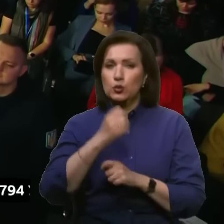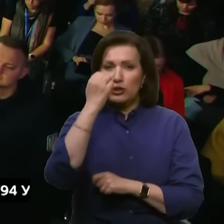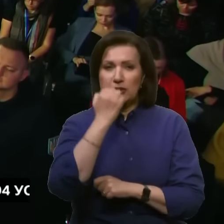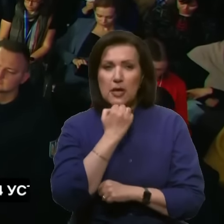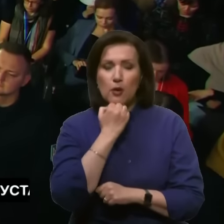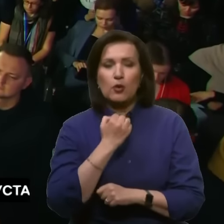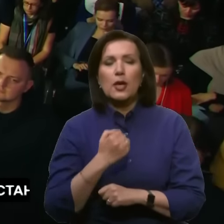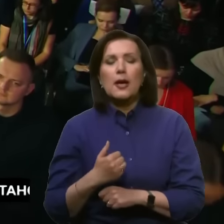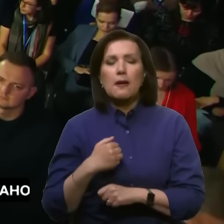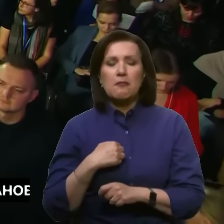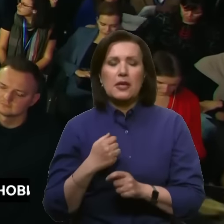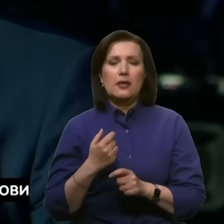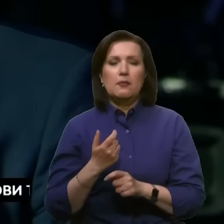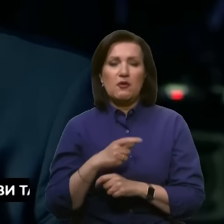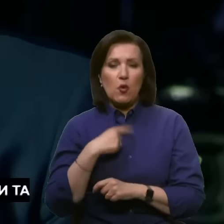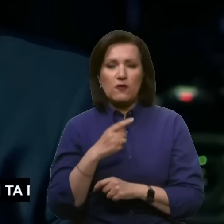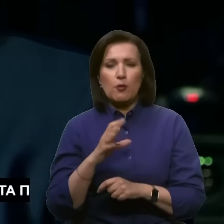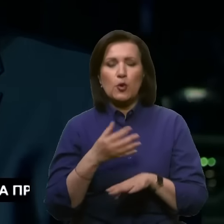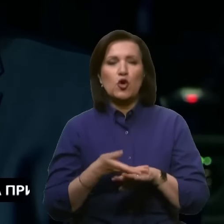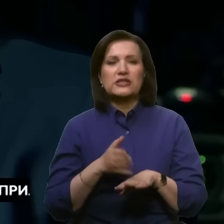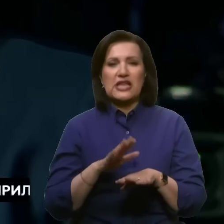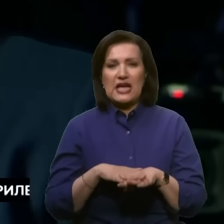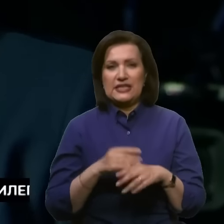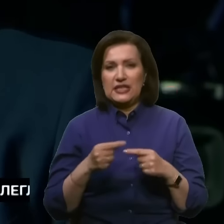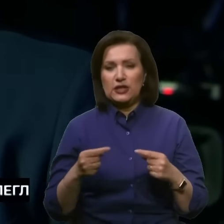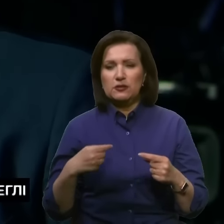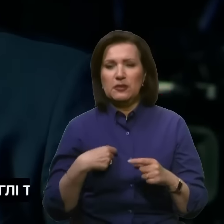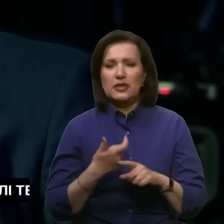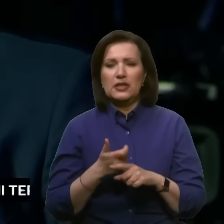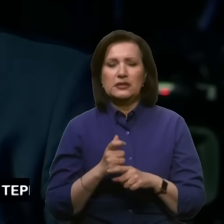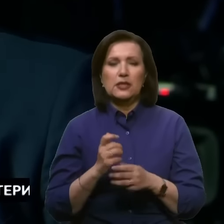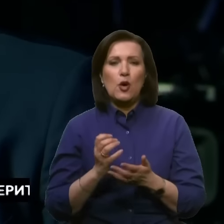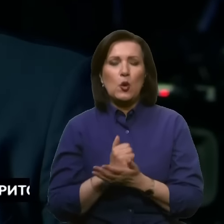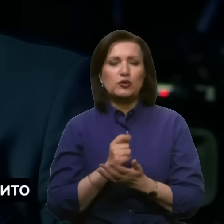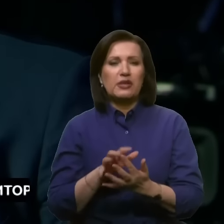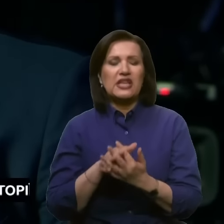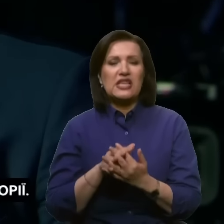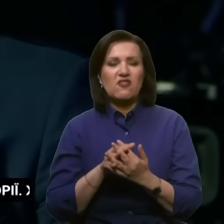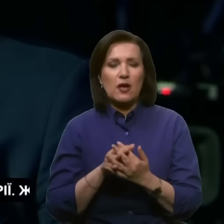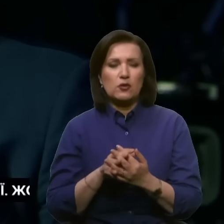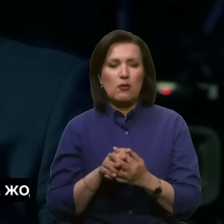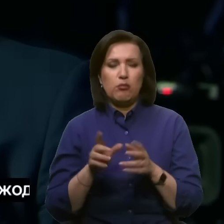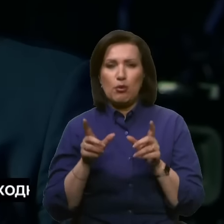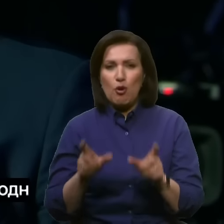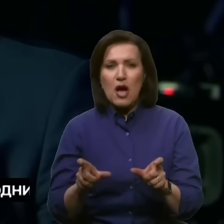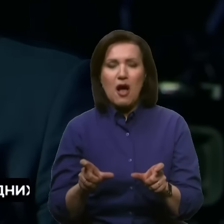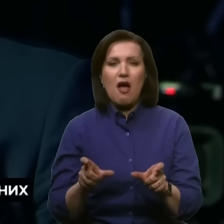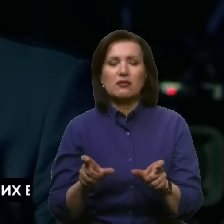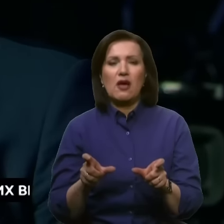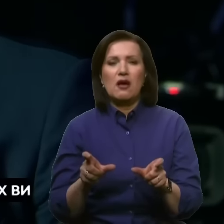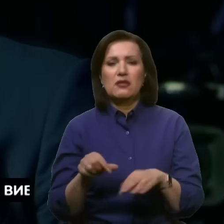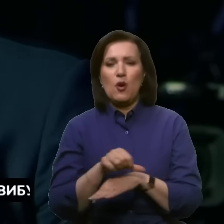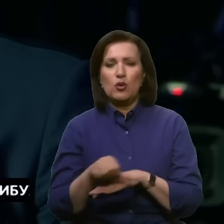Ми переважно говоримо про складні речі, амуніція, успіхи на фронті, блокада